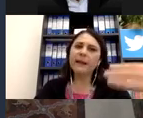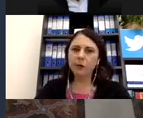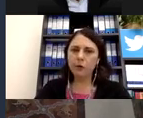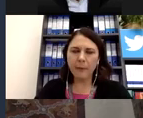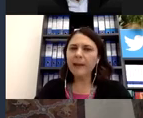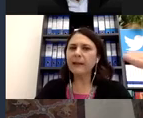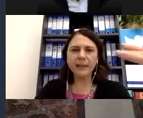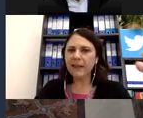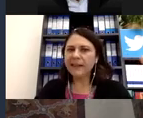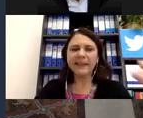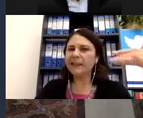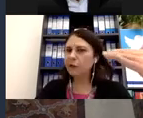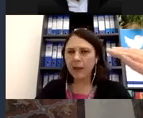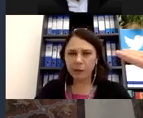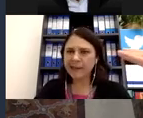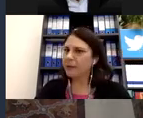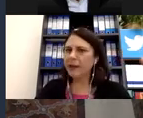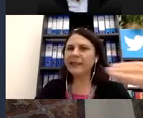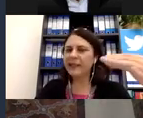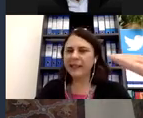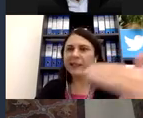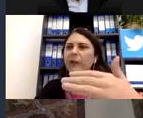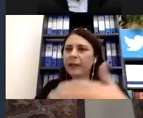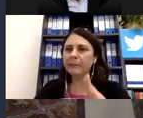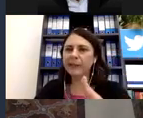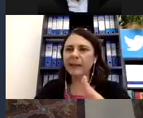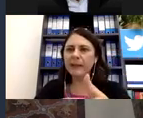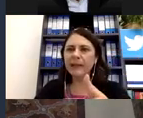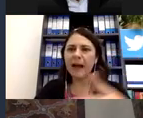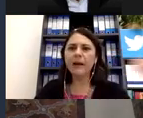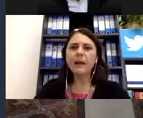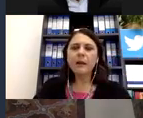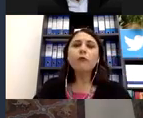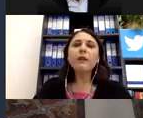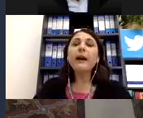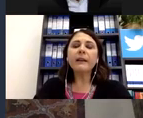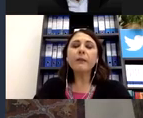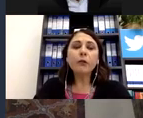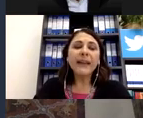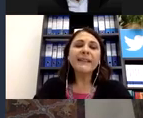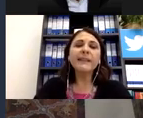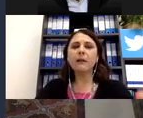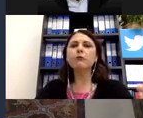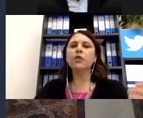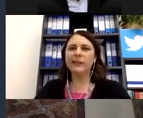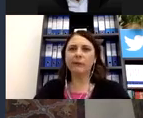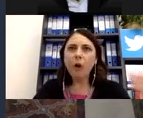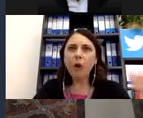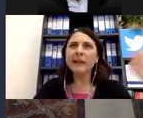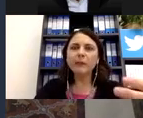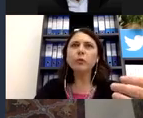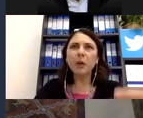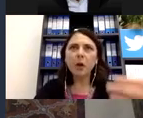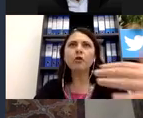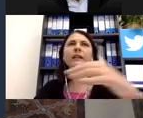termine scoperta materializzazione consapevolezza reazione e responsabilità cui fare che si traduce a sua